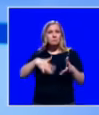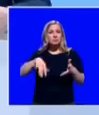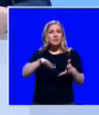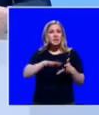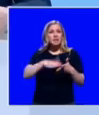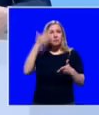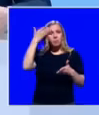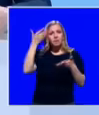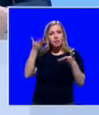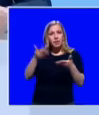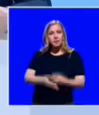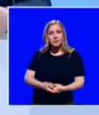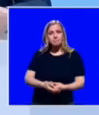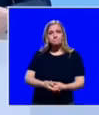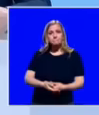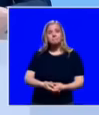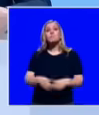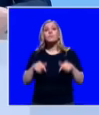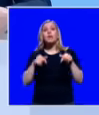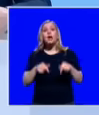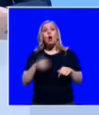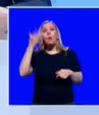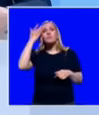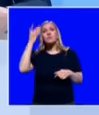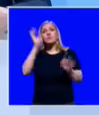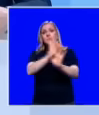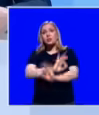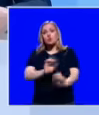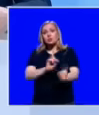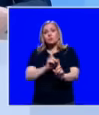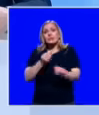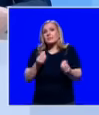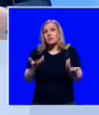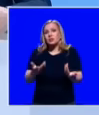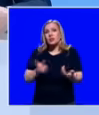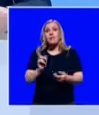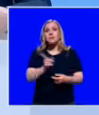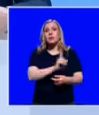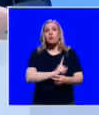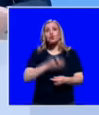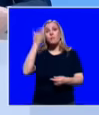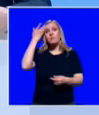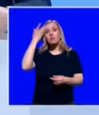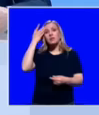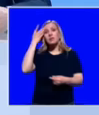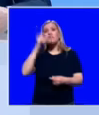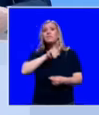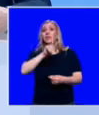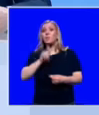с такива обвинения? Значи обвиненията нищо не значат. Всеки може да бъде обвиняем, да. Въпросът е дали ще бъде